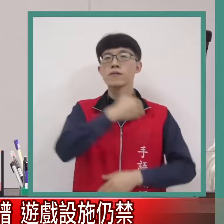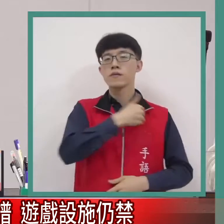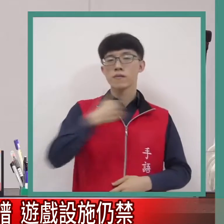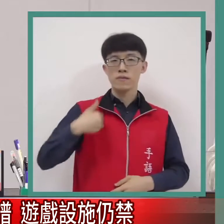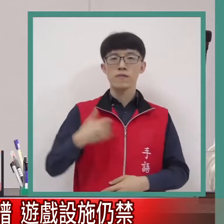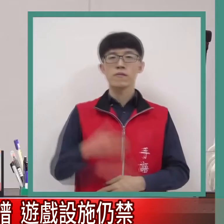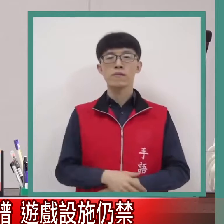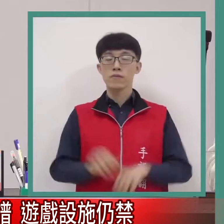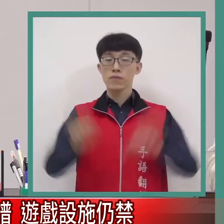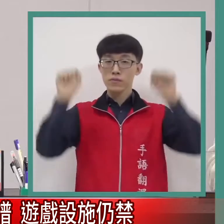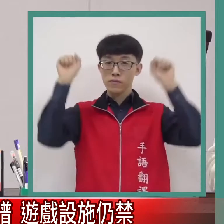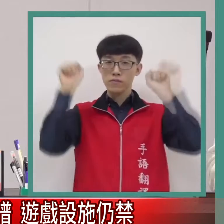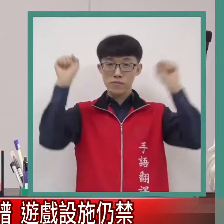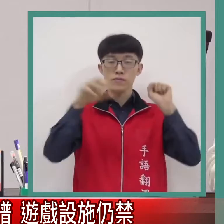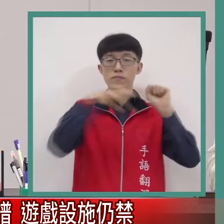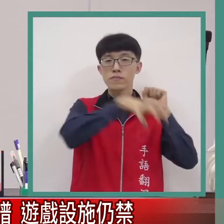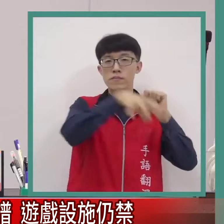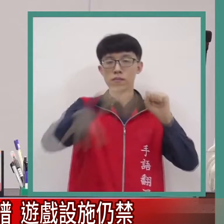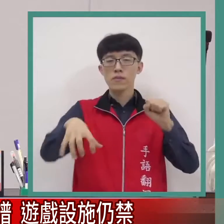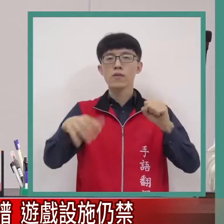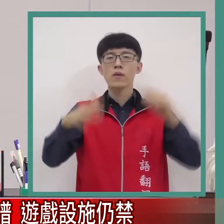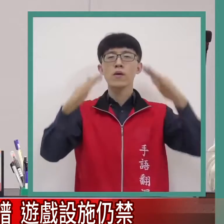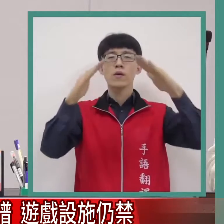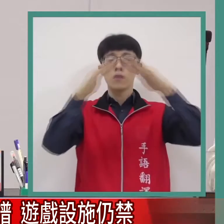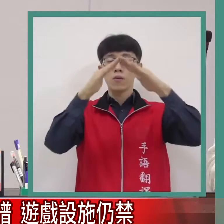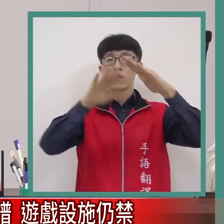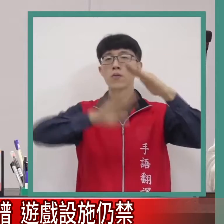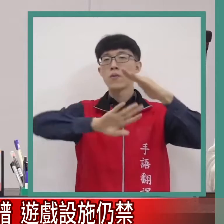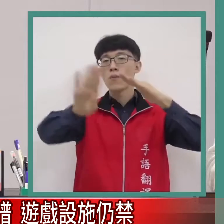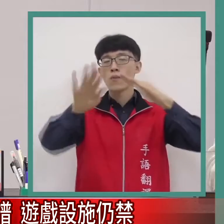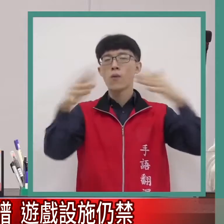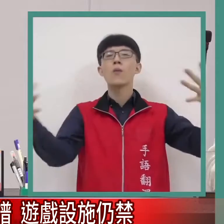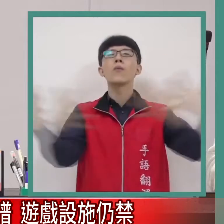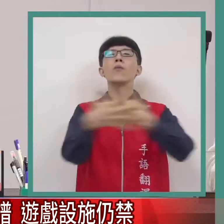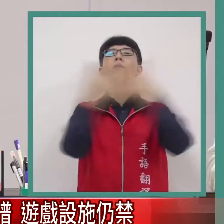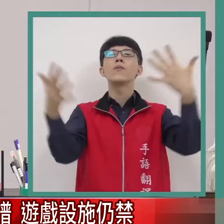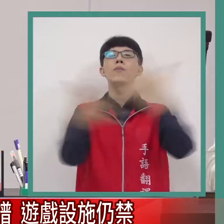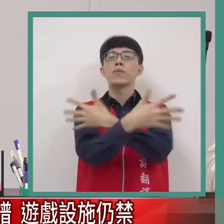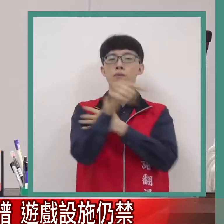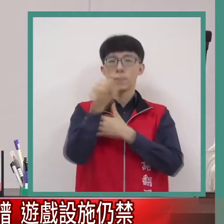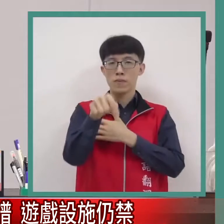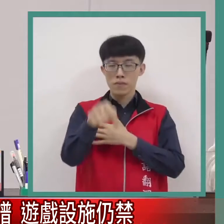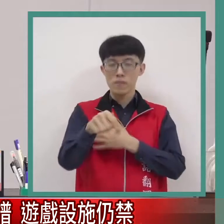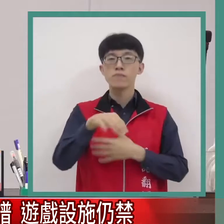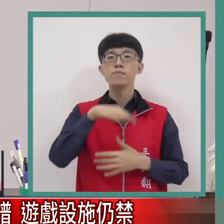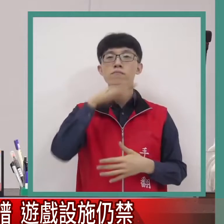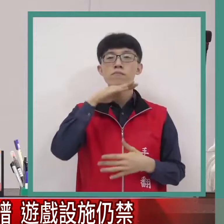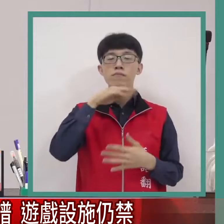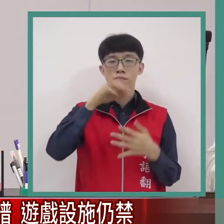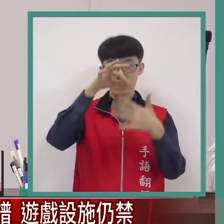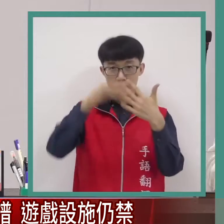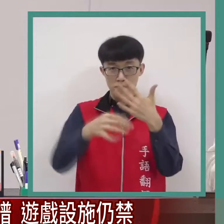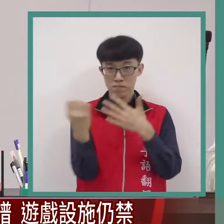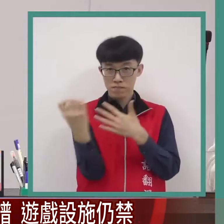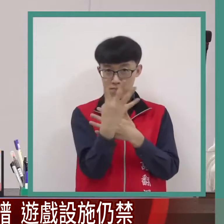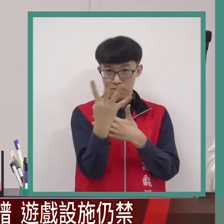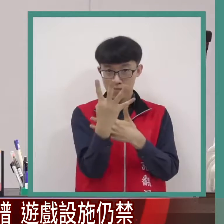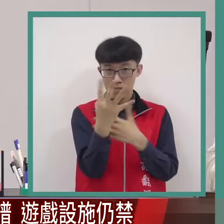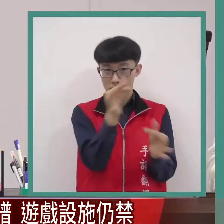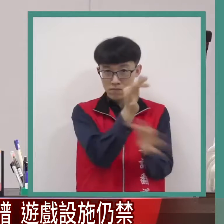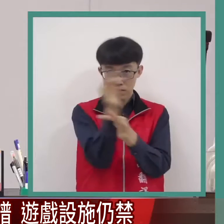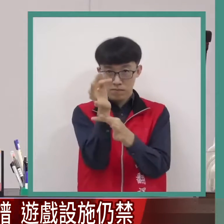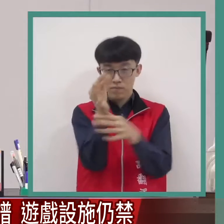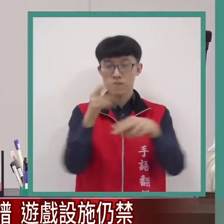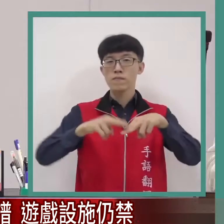动设施，我们会这做好这四项这个措施以后开放。那其他的